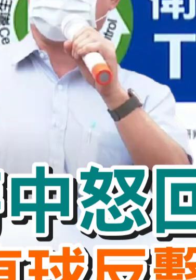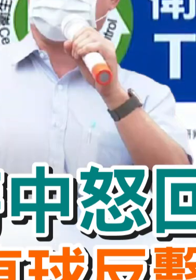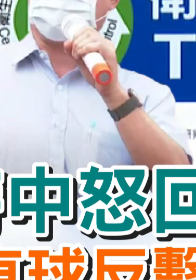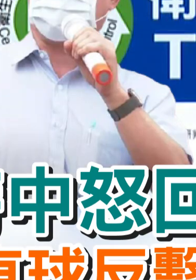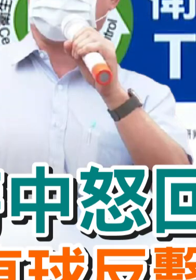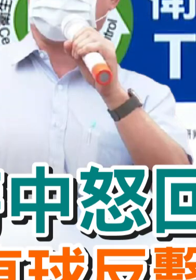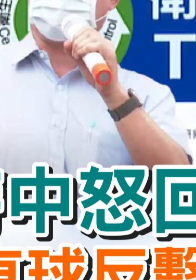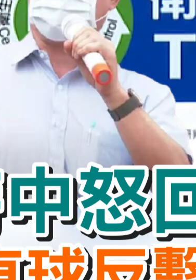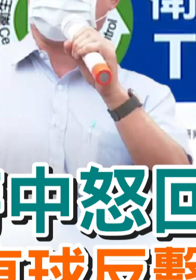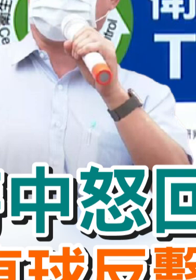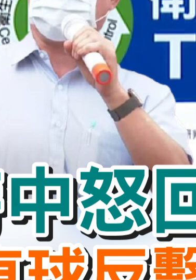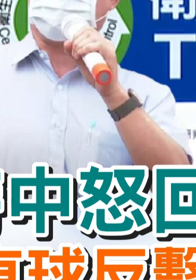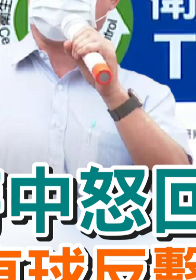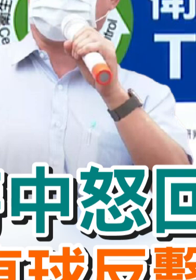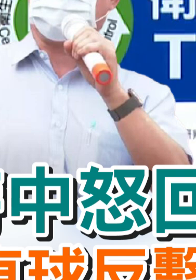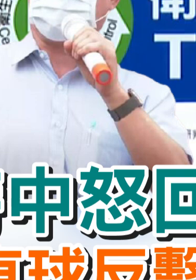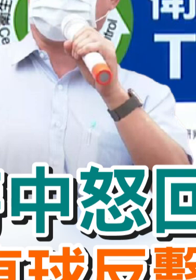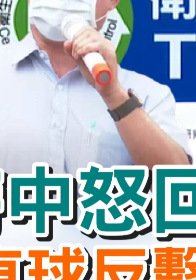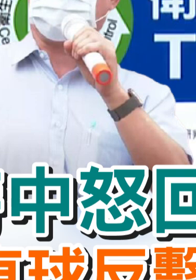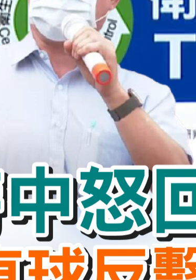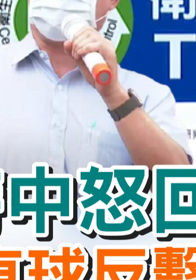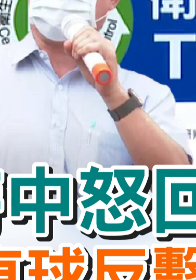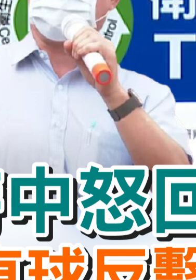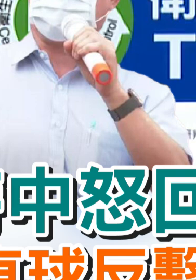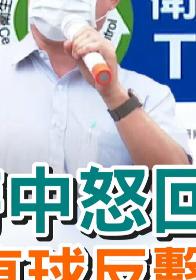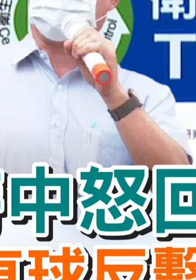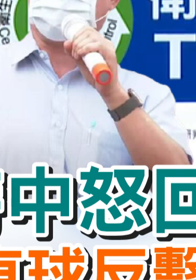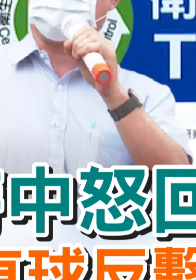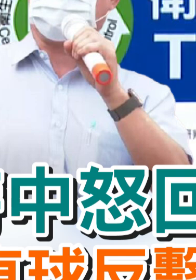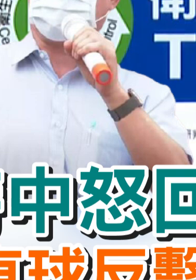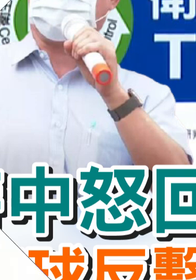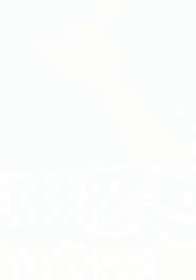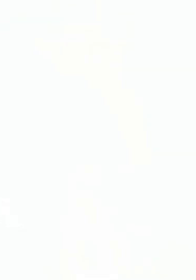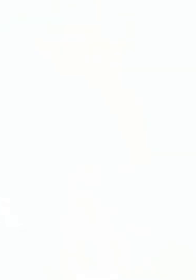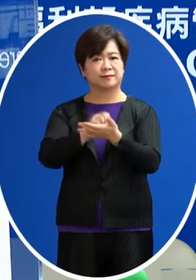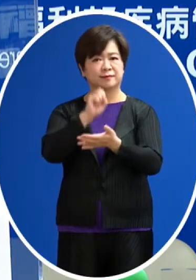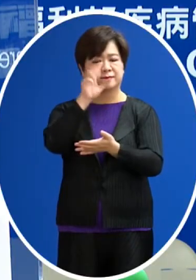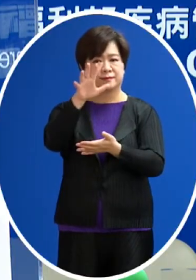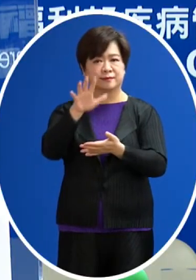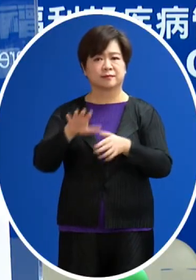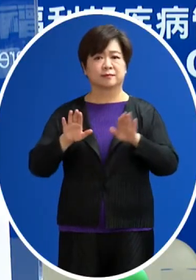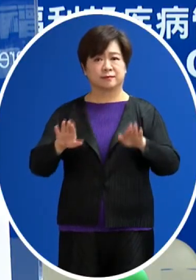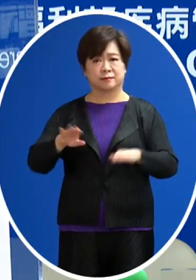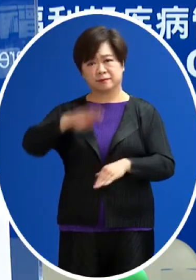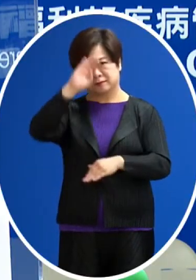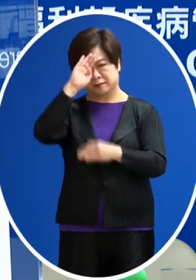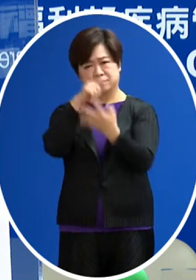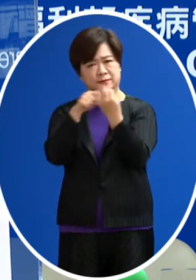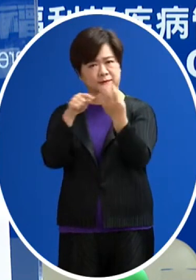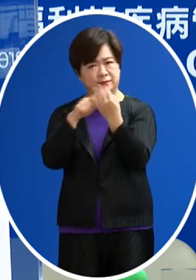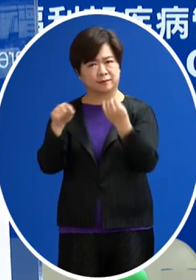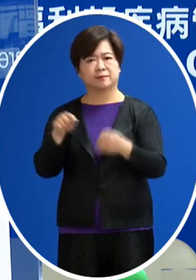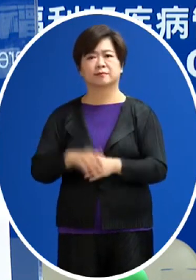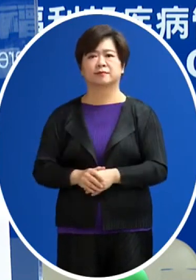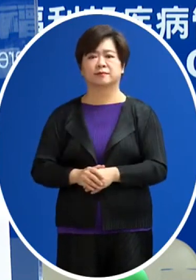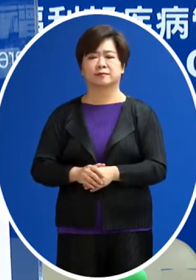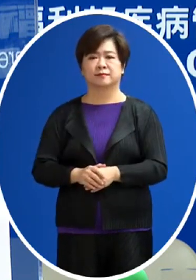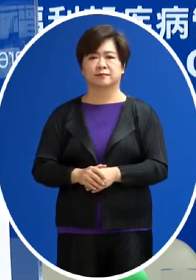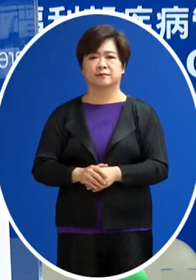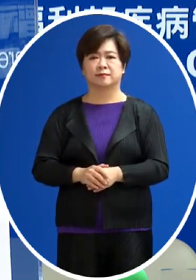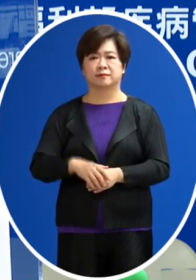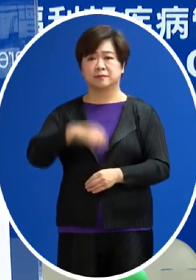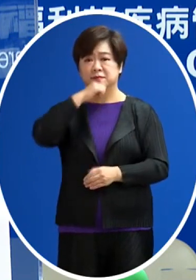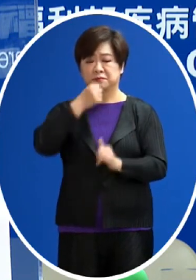说不要施打了哈，他自己不打就不要打啊，别人还要打了。今天的确定病例哈，本所的病例有